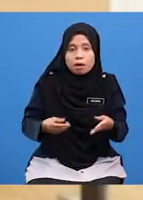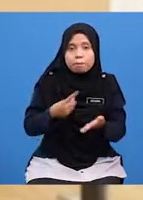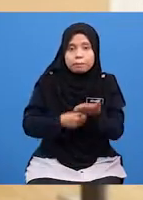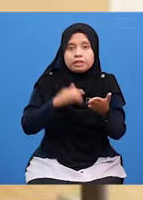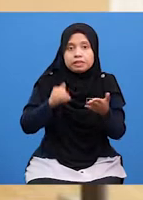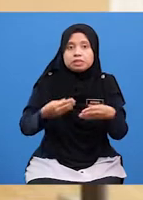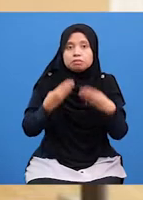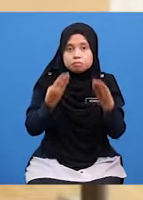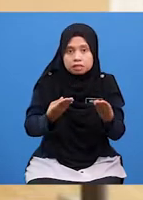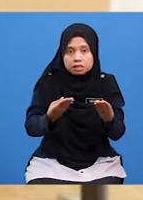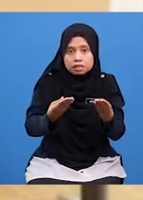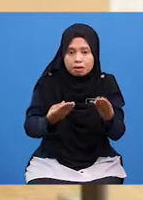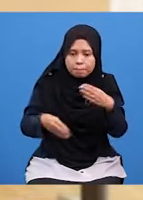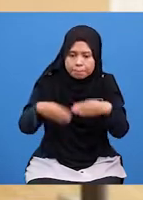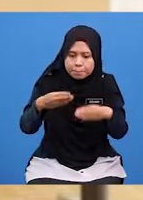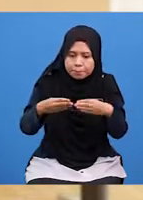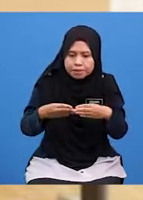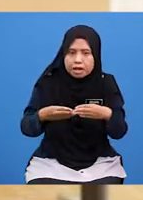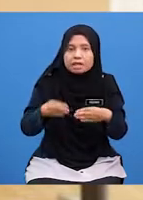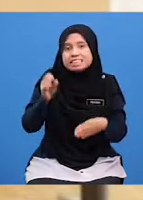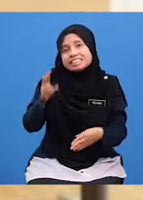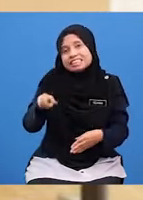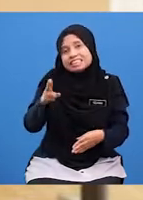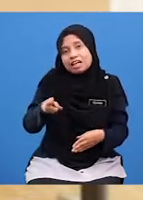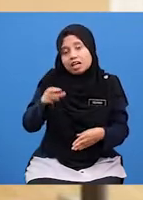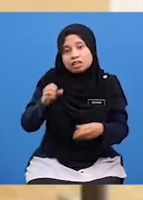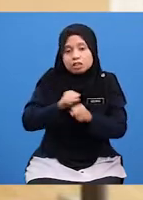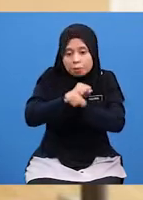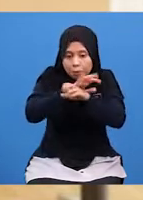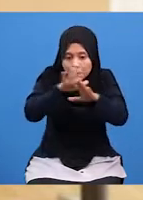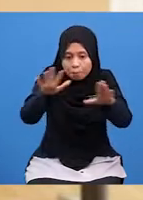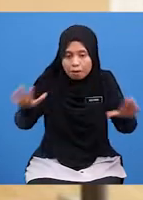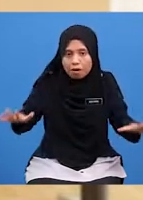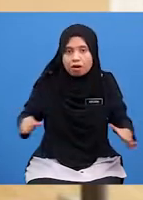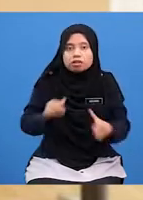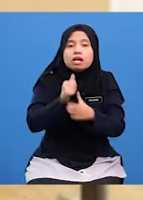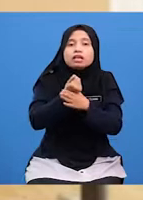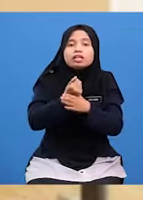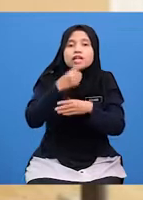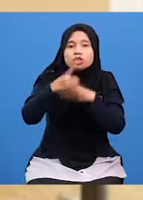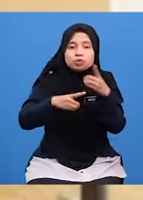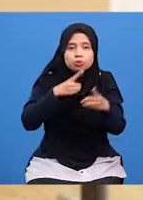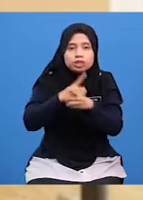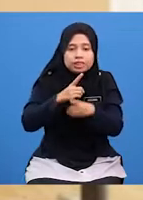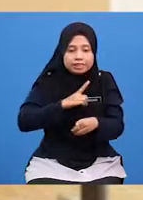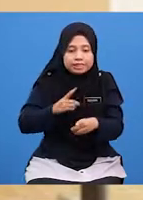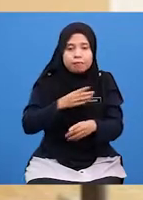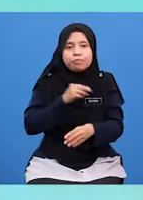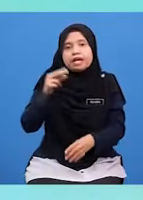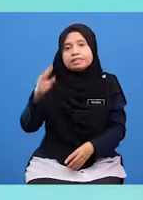beliau juga memperkayakan bidang pensejarahan, terutamanya antara dunia Islam dan